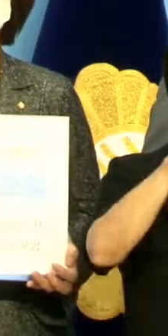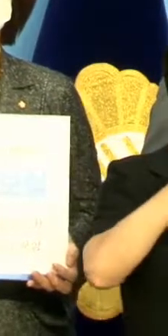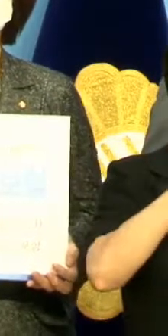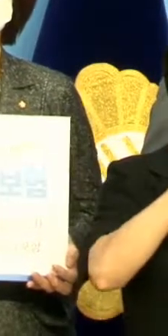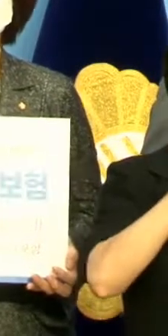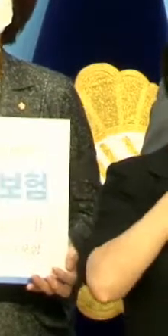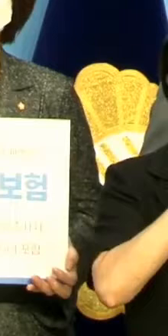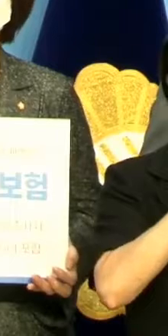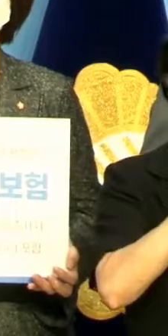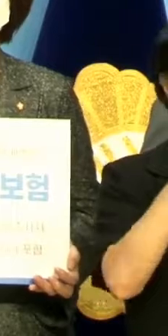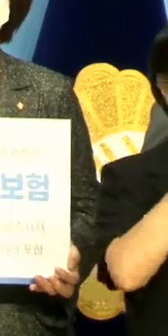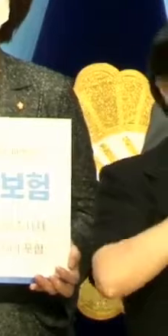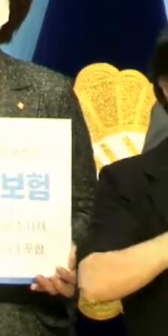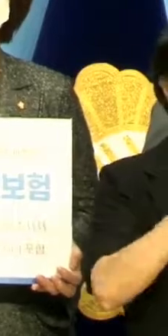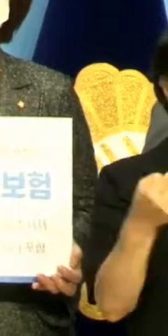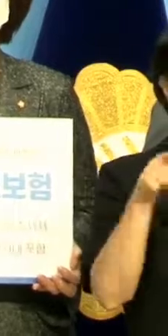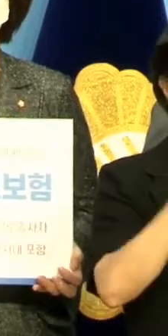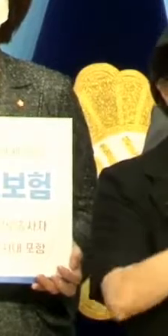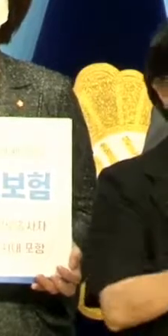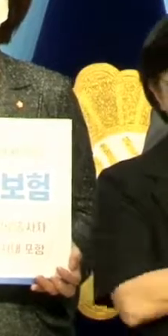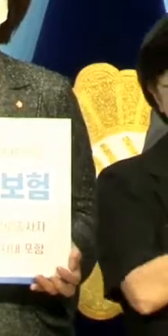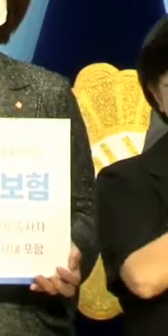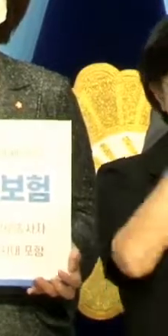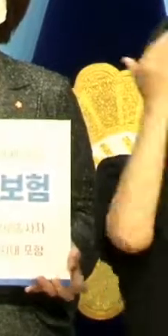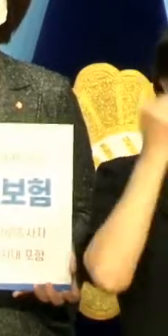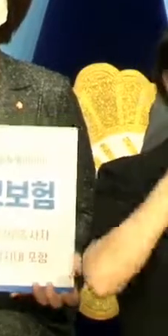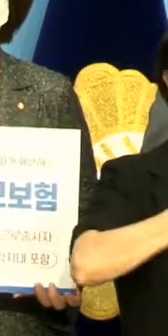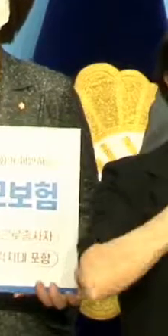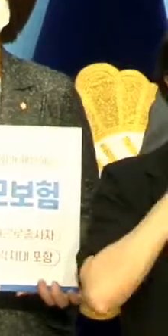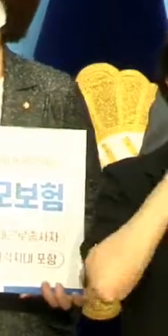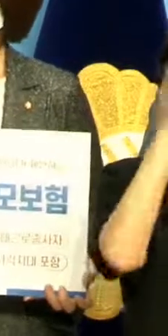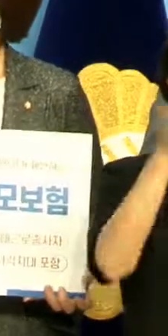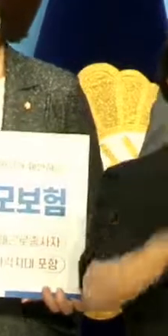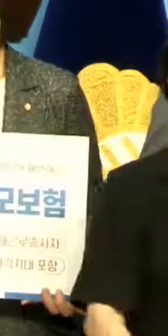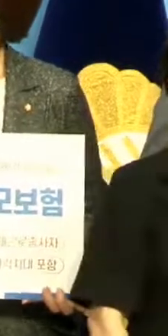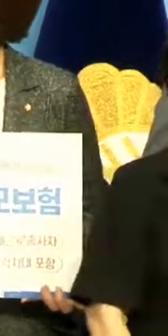통해서 더욱 따 함께 키우는 대한민국이 되도록 노력하겠습니다